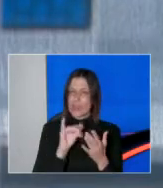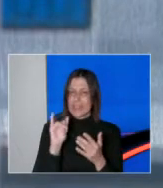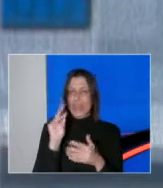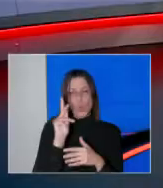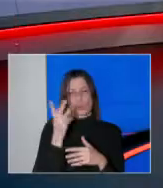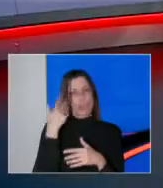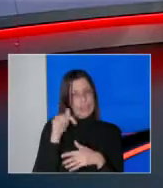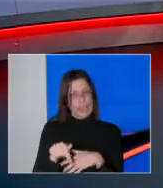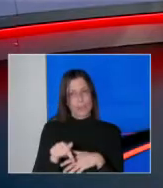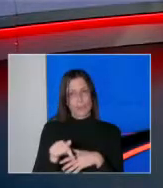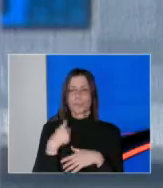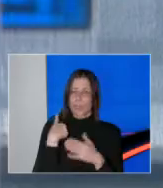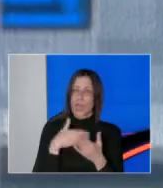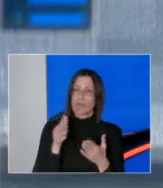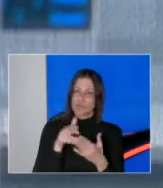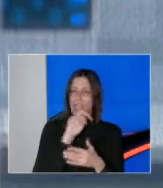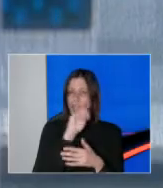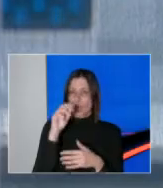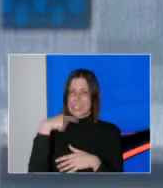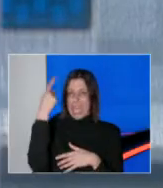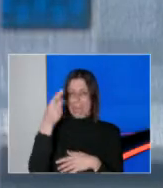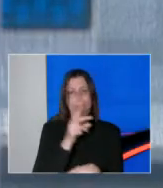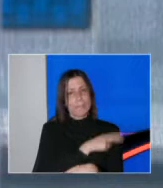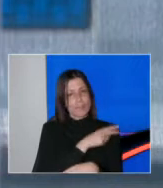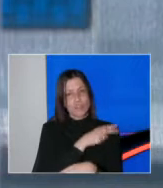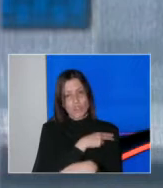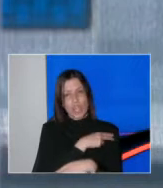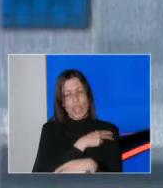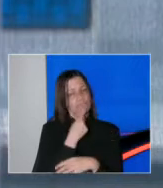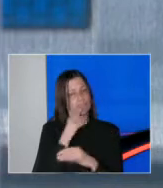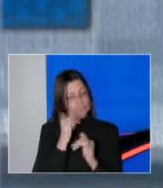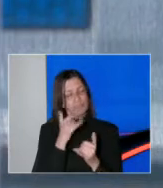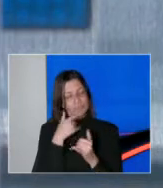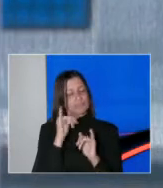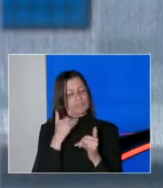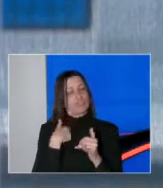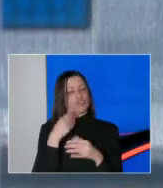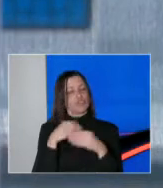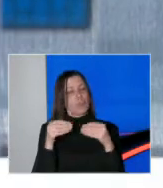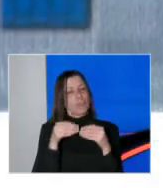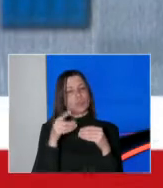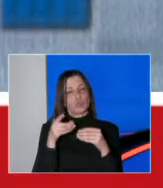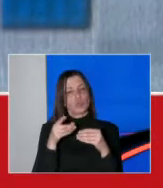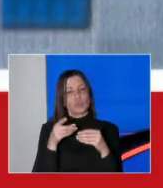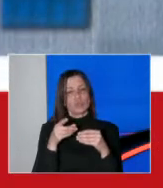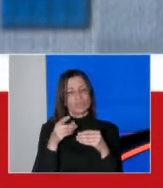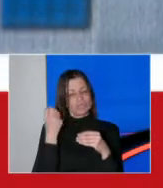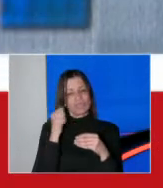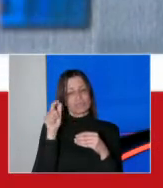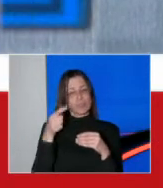שהיה איתנו. אנחנו רוצים להמשיך עם הנושא הבא. במשטרה מודים לראשונה, נעשה שימוש חריג בתוכנת הריגול